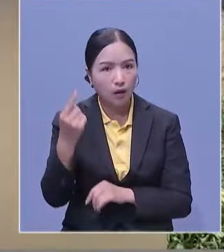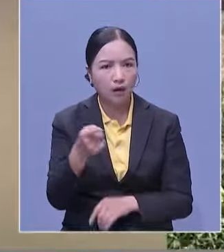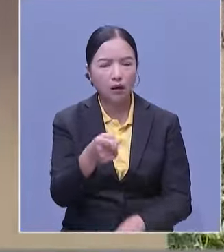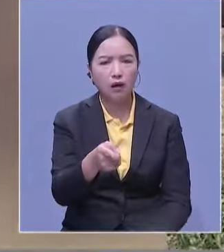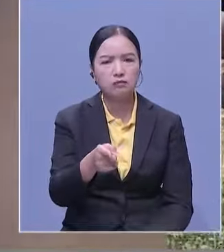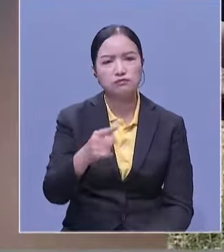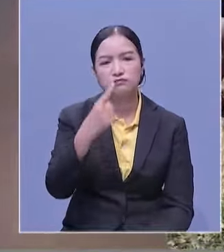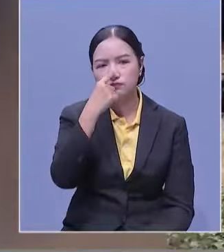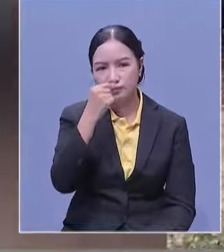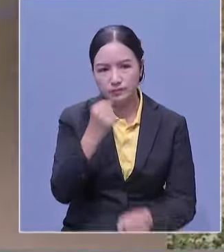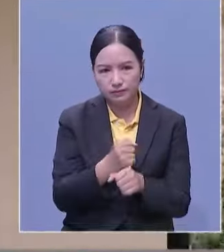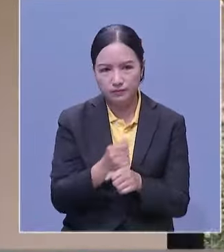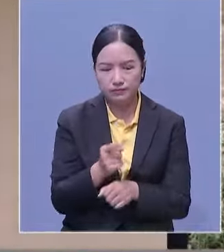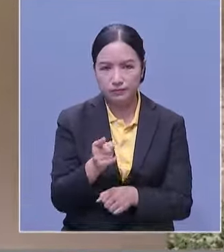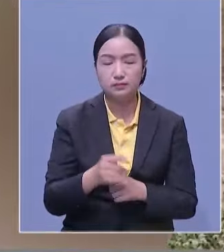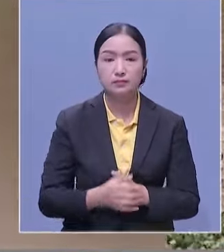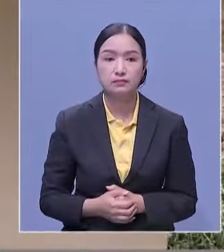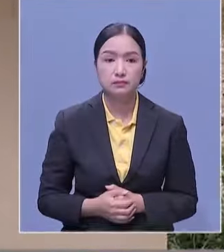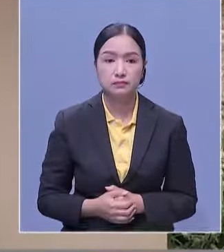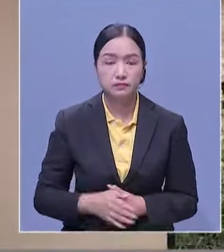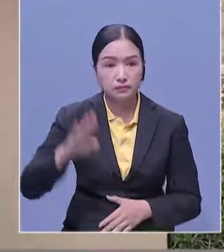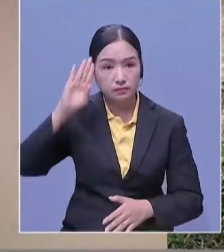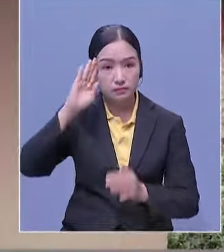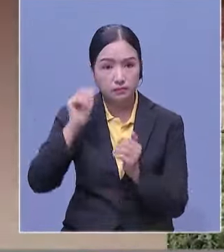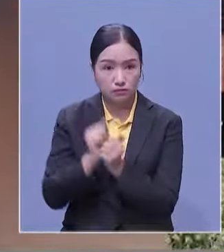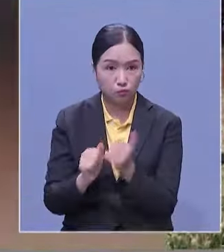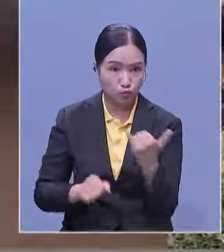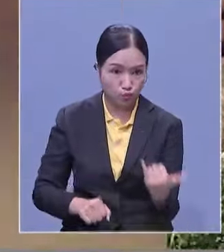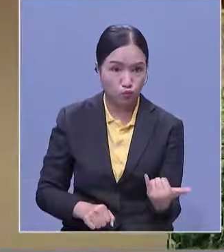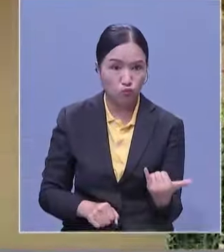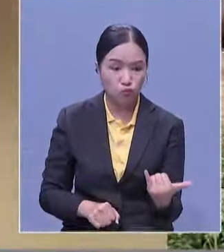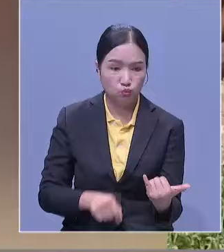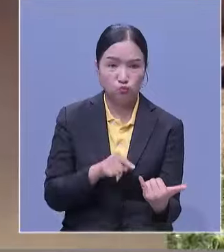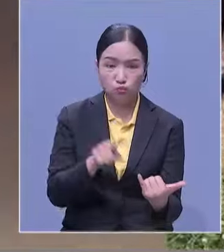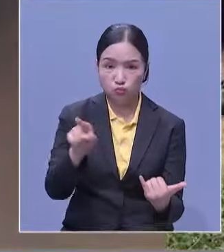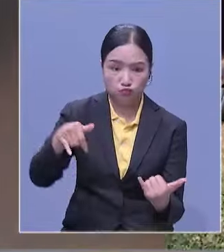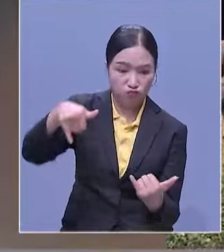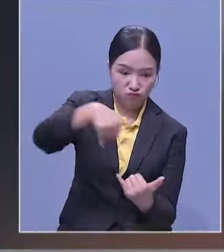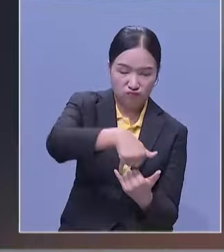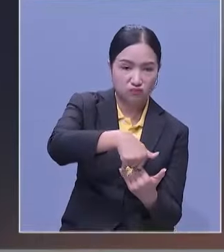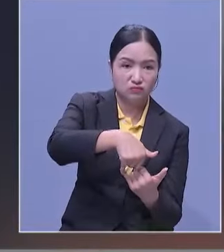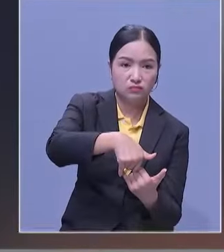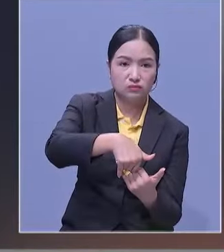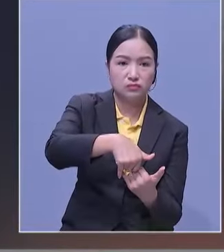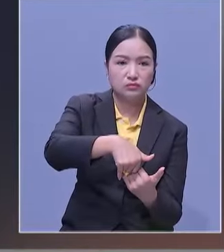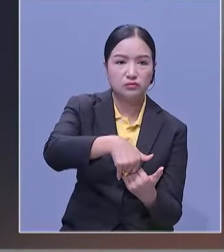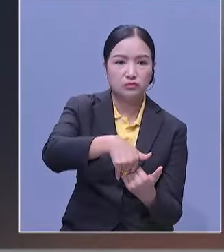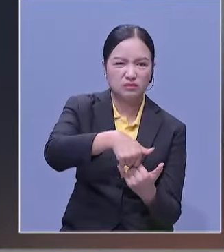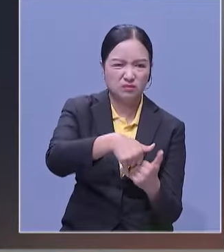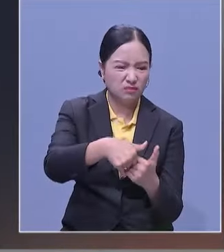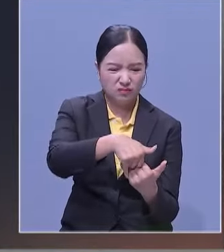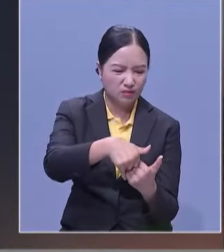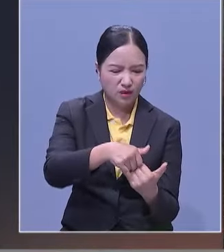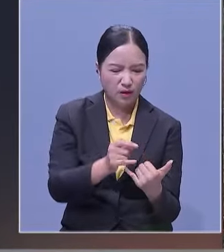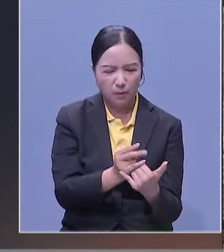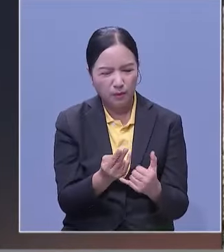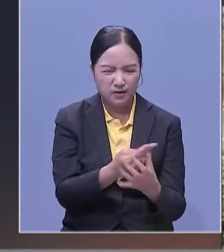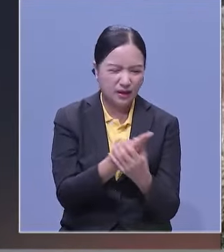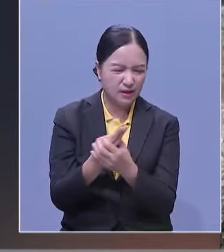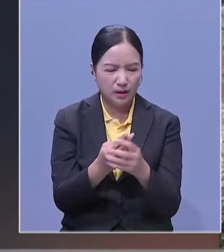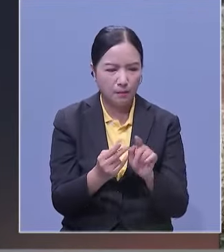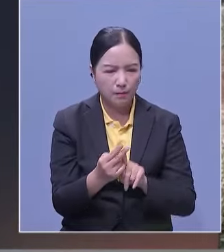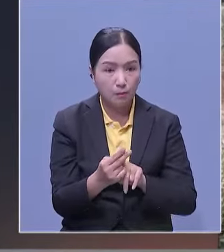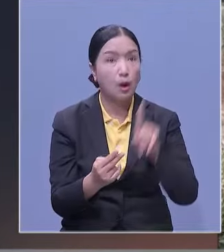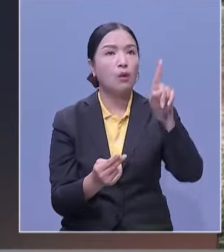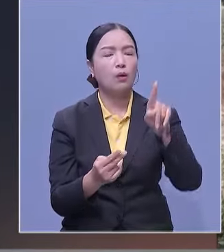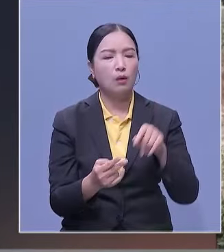เกริมมากนะใช่ค่ะนี่ยังเคราะห์ดีนะว่าตอนจังหวะปืนลั่นไม่ได้กระสุนไม่ได้ไปโดนใครเออ